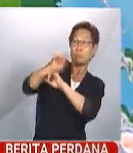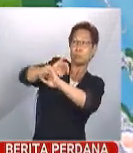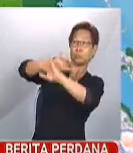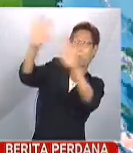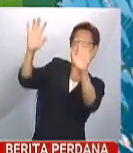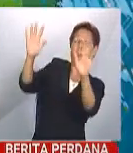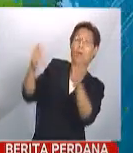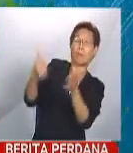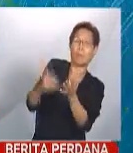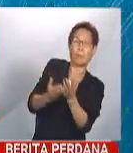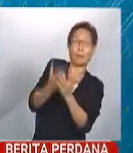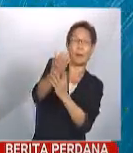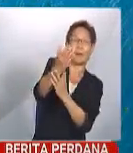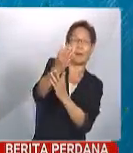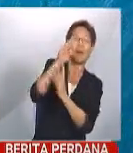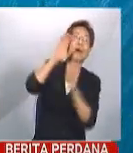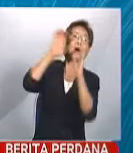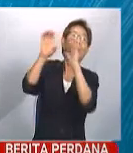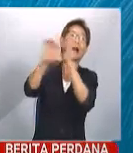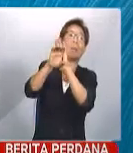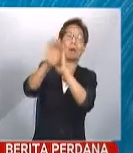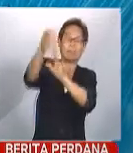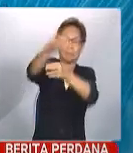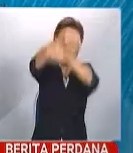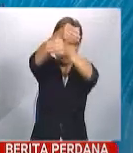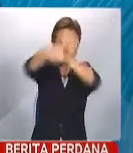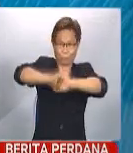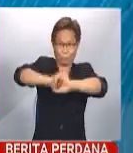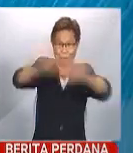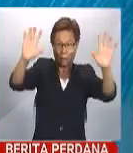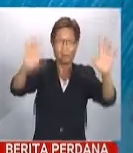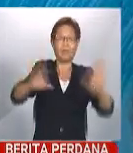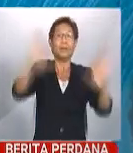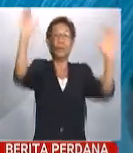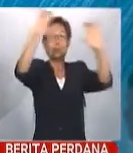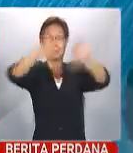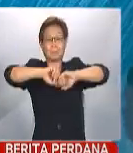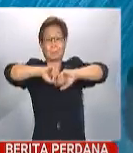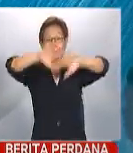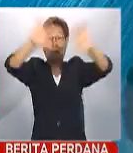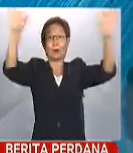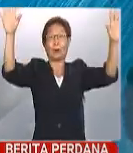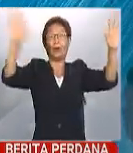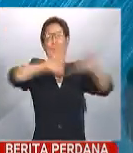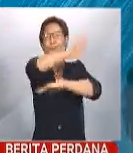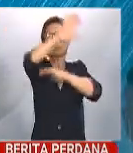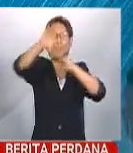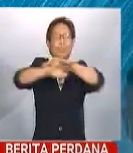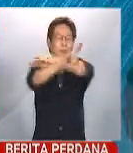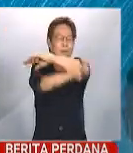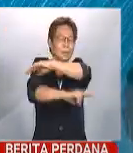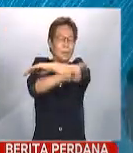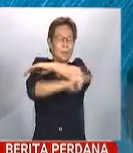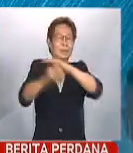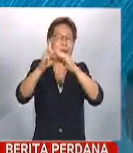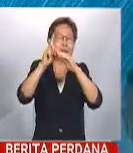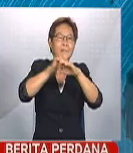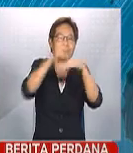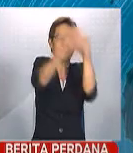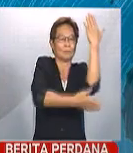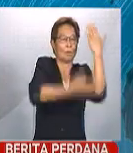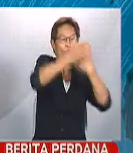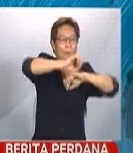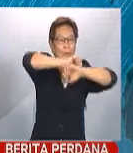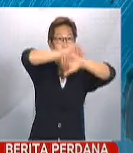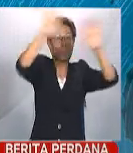lagi melalui tinjauan imej gema radar. Imej menunjukkan cuaca yang cerah bagi hampir kesemua negeri-negeri di sekitar